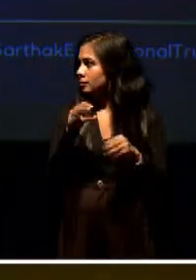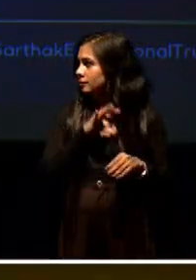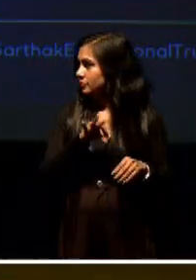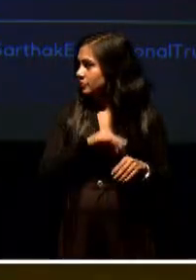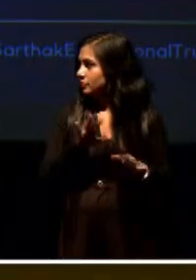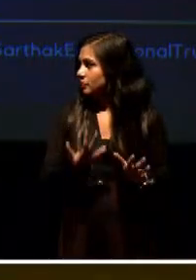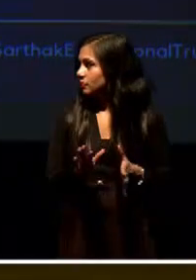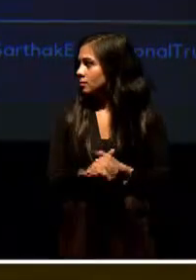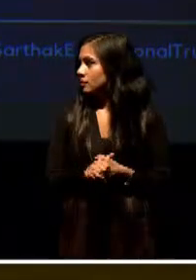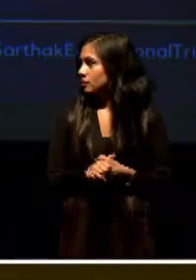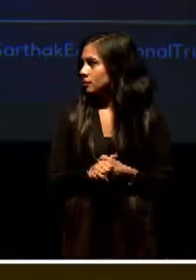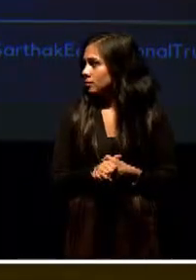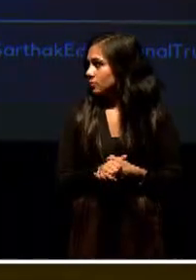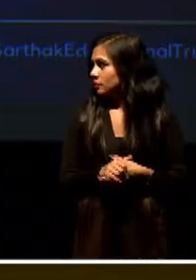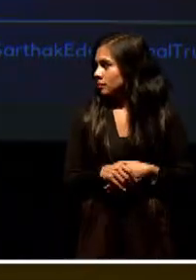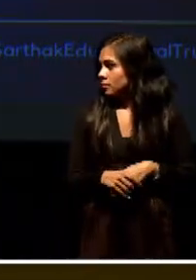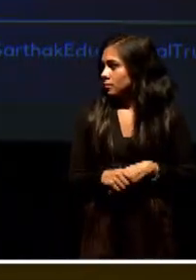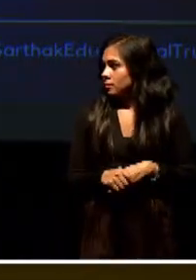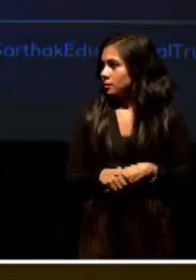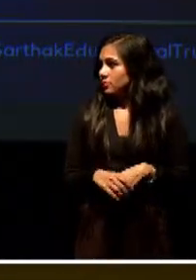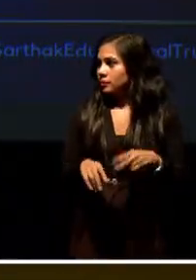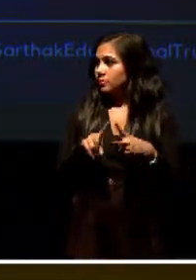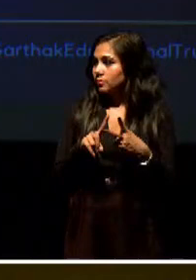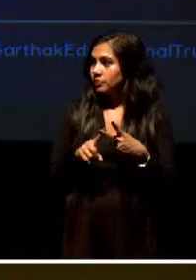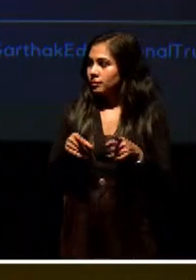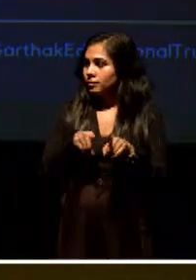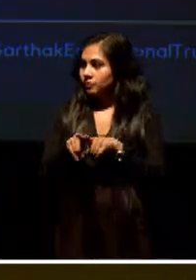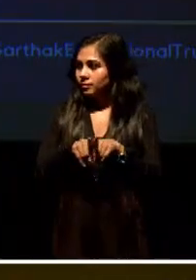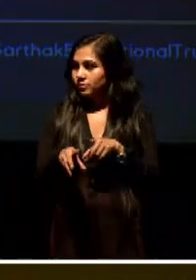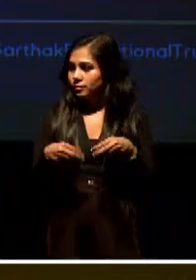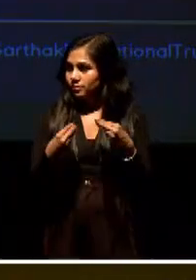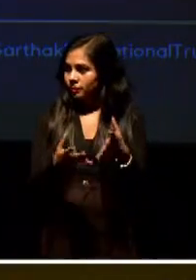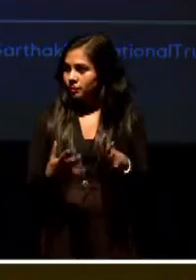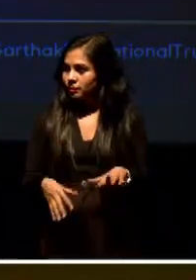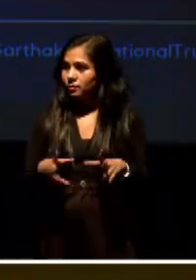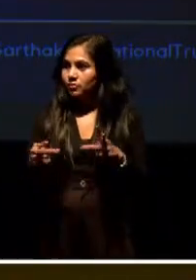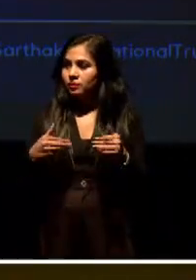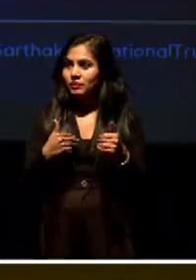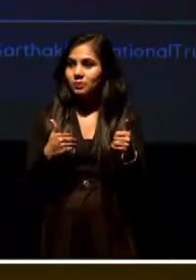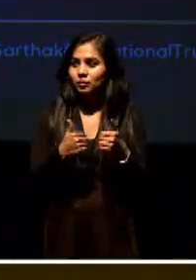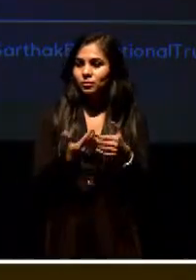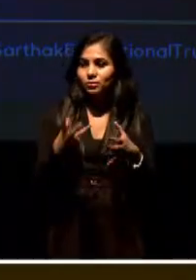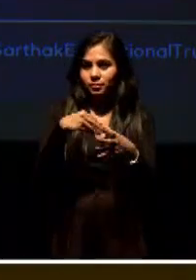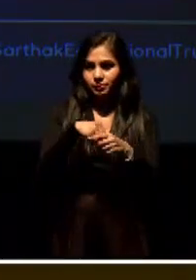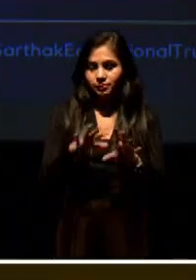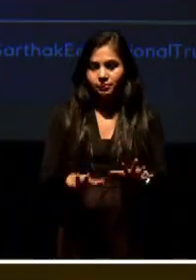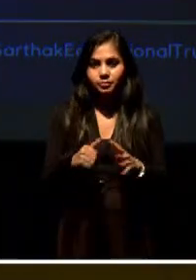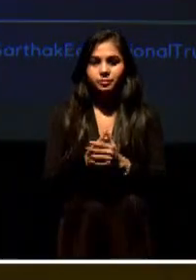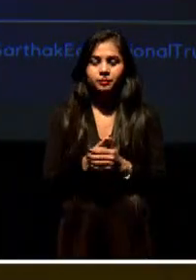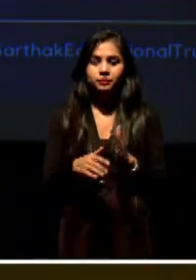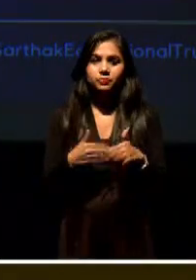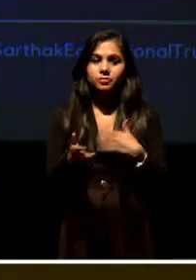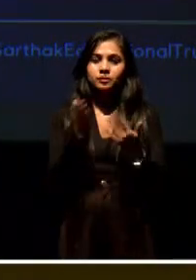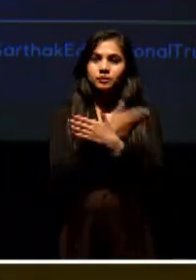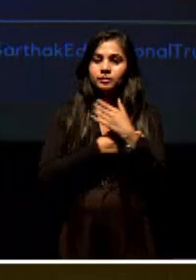है. और 2 ऐसे एग्जांपल मैं और देता हूँ जिसमें थोड़ा मेरा क्लोज इन्वॉल्वमेंट है. जैसे जो